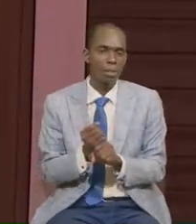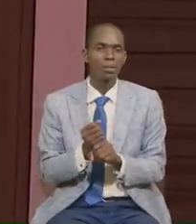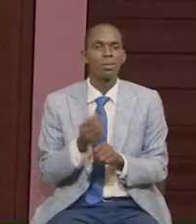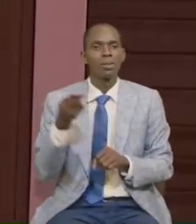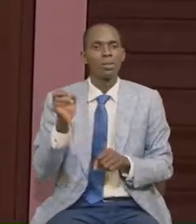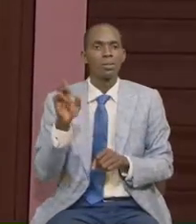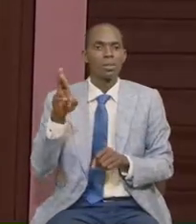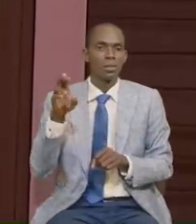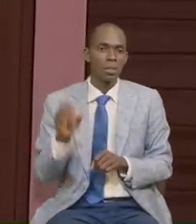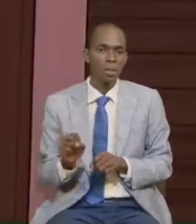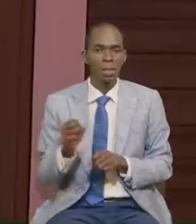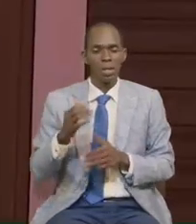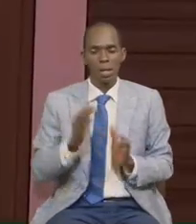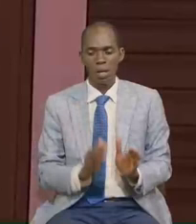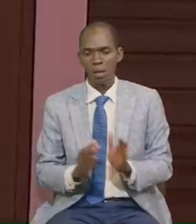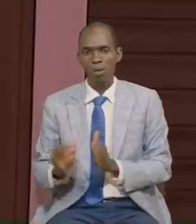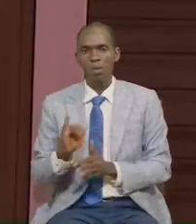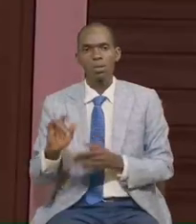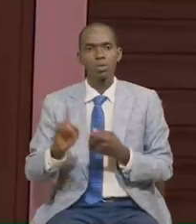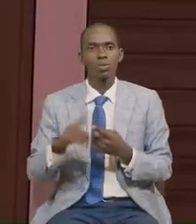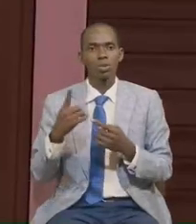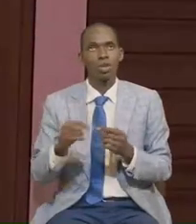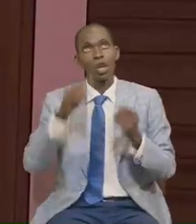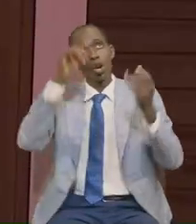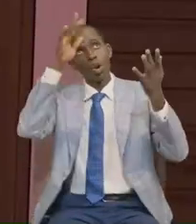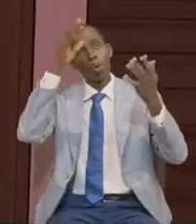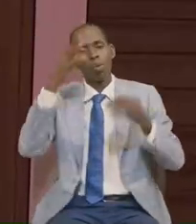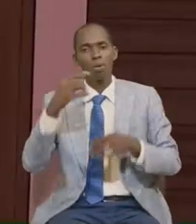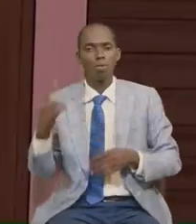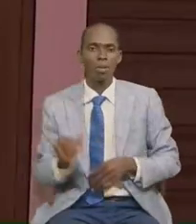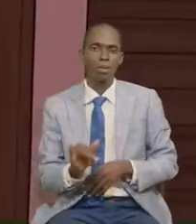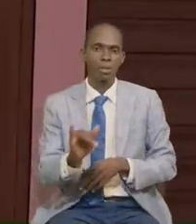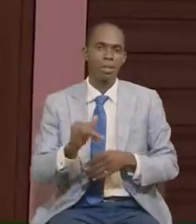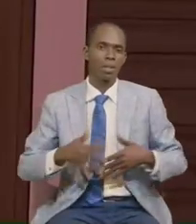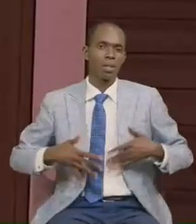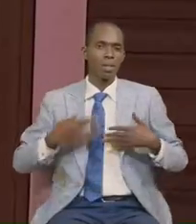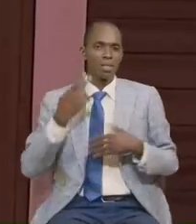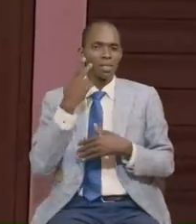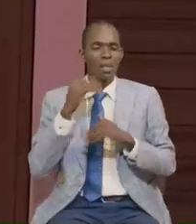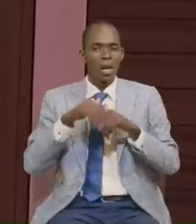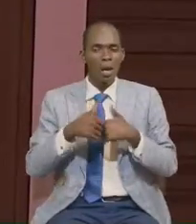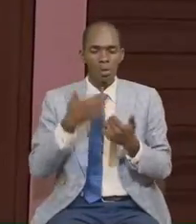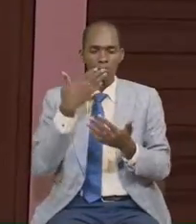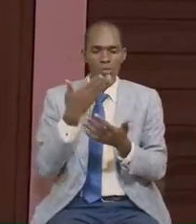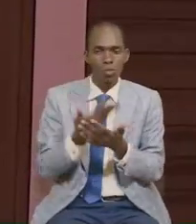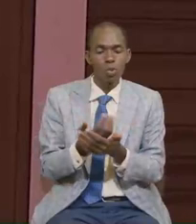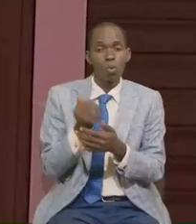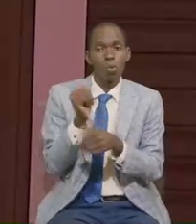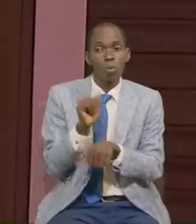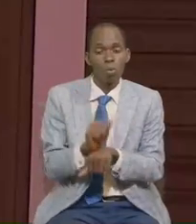de la vie éternelle. Voyez comment les bonnes œuvres